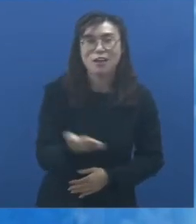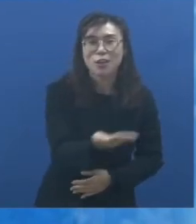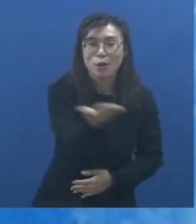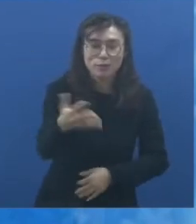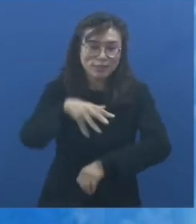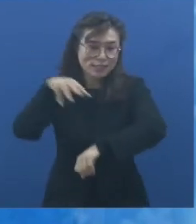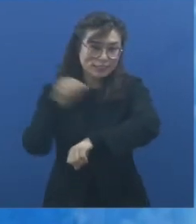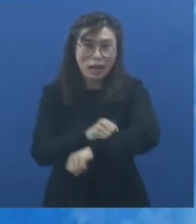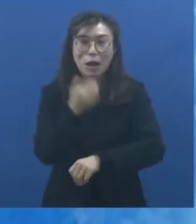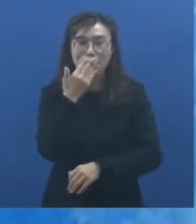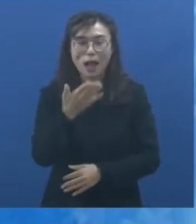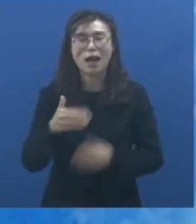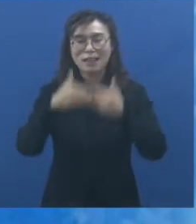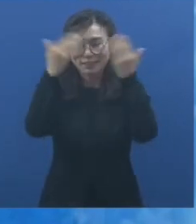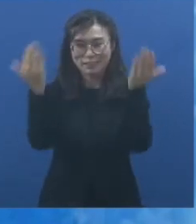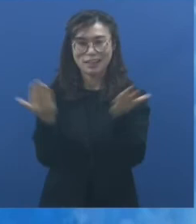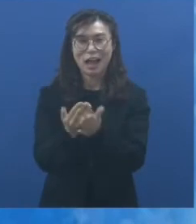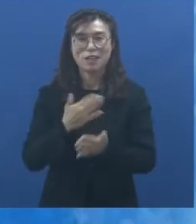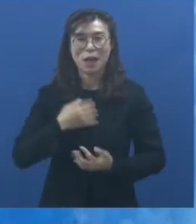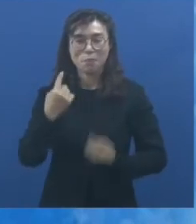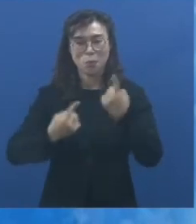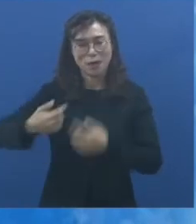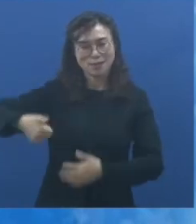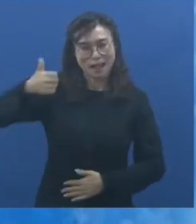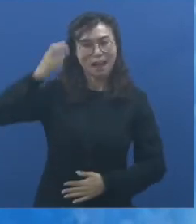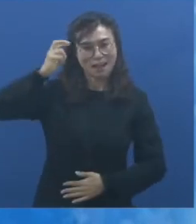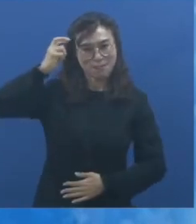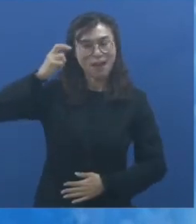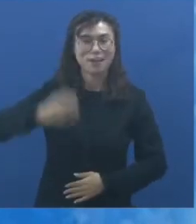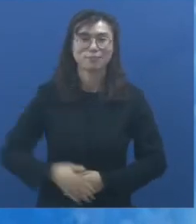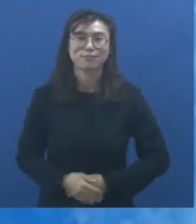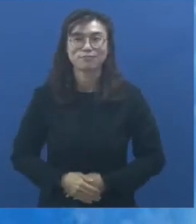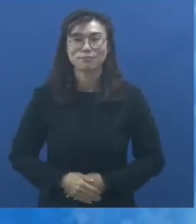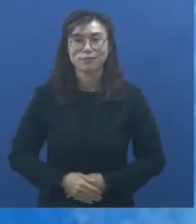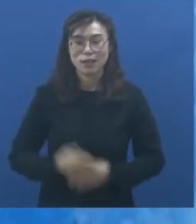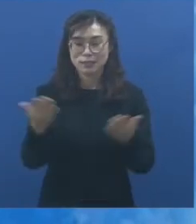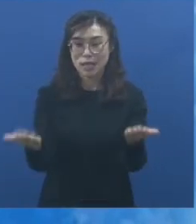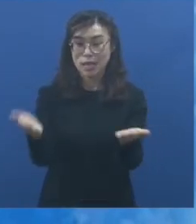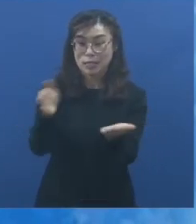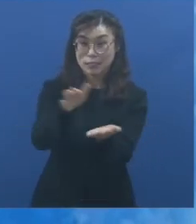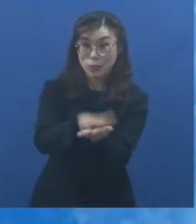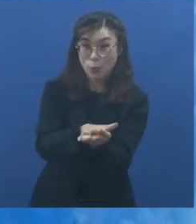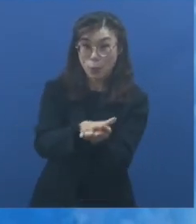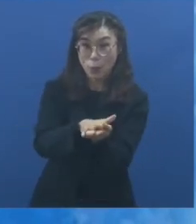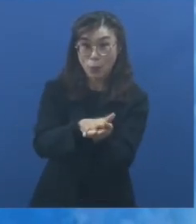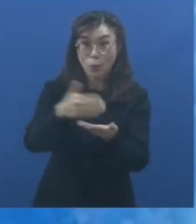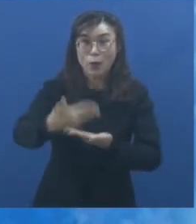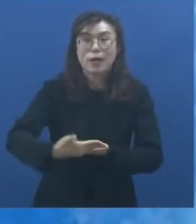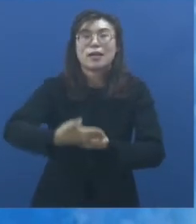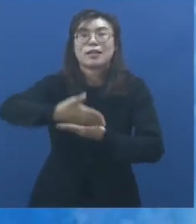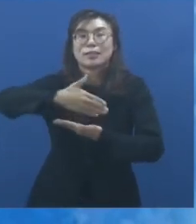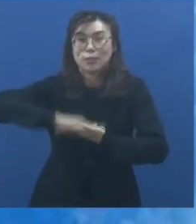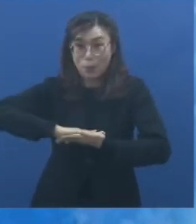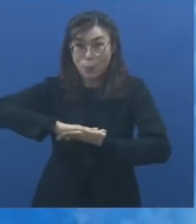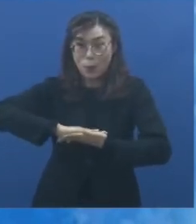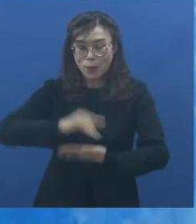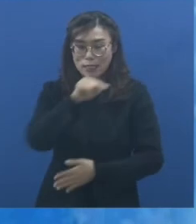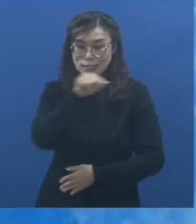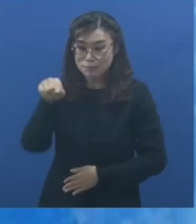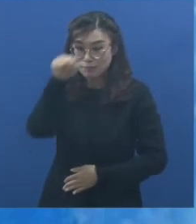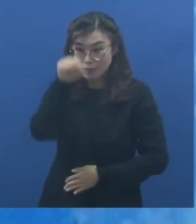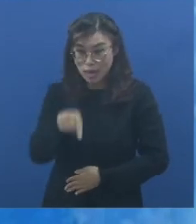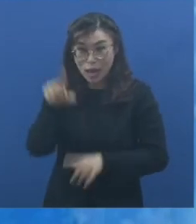다들 저보다 나오실 것 같아요 자 이렇게 한번 두번 접어서 십자형 을 만들어 좋게만 드렸잖아요 그리고 나서 그 다음에